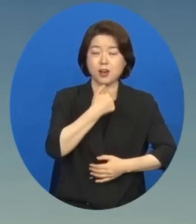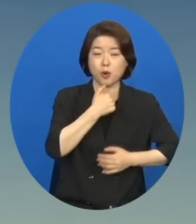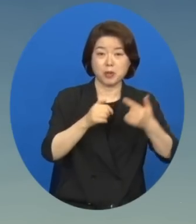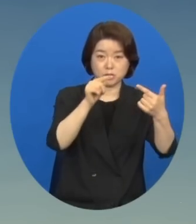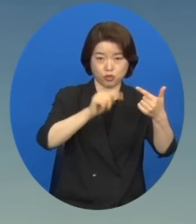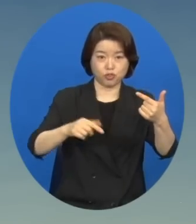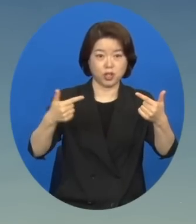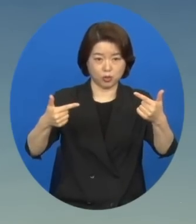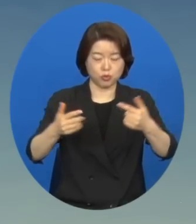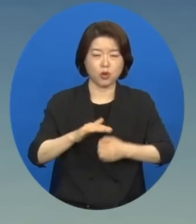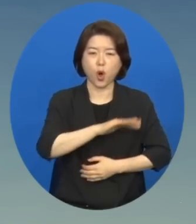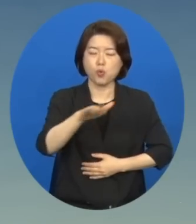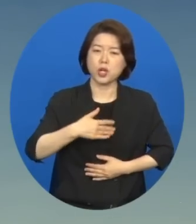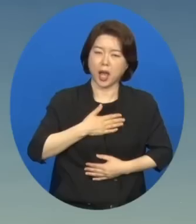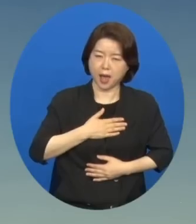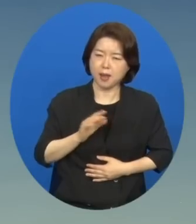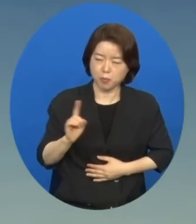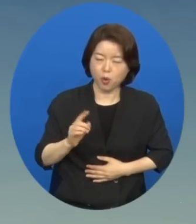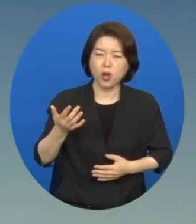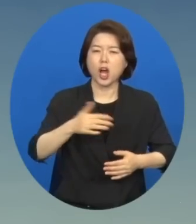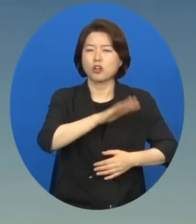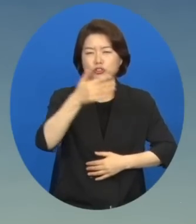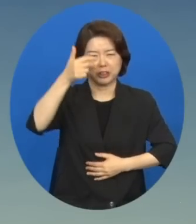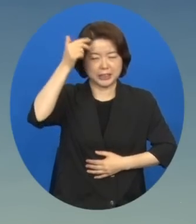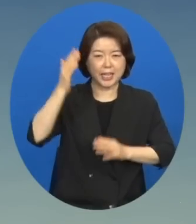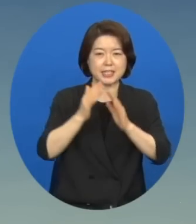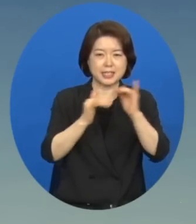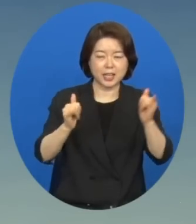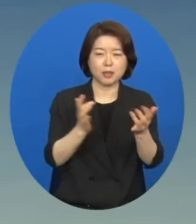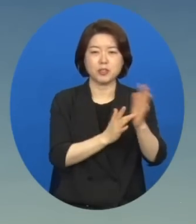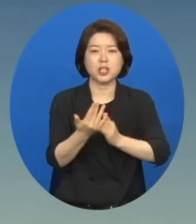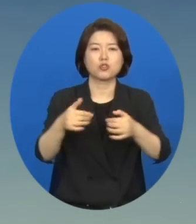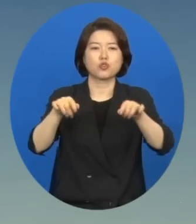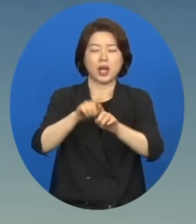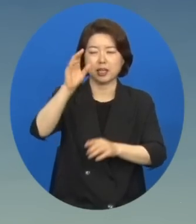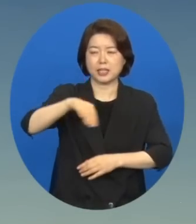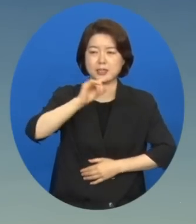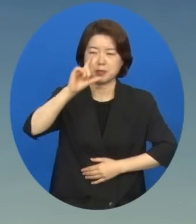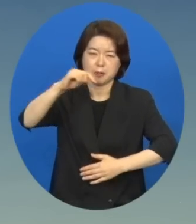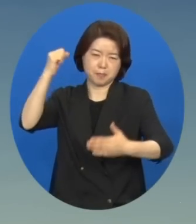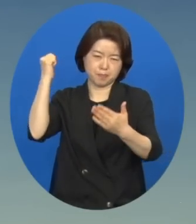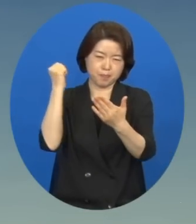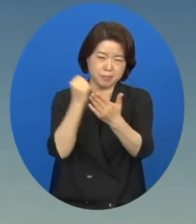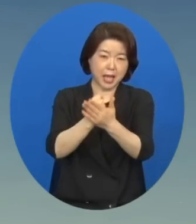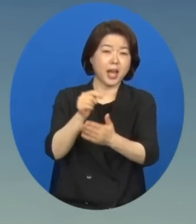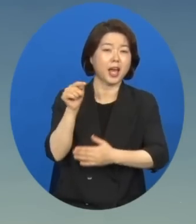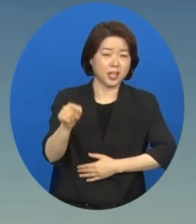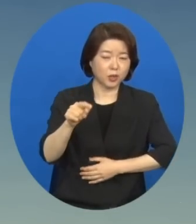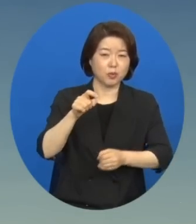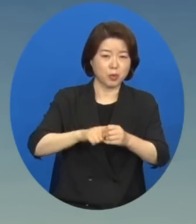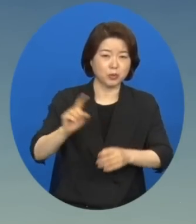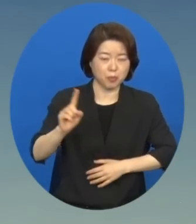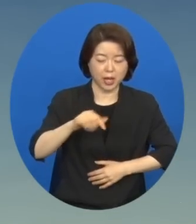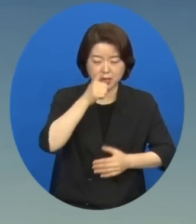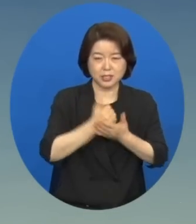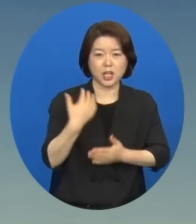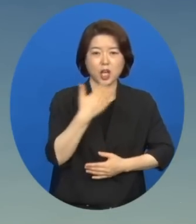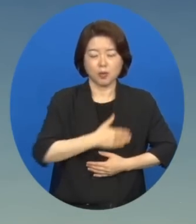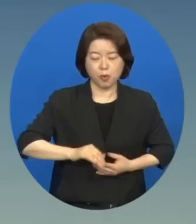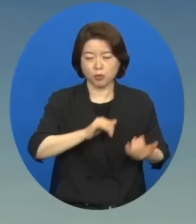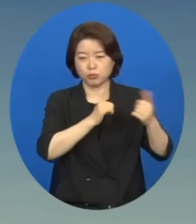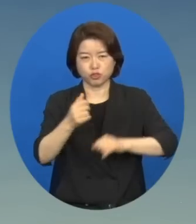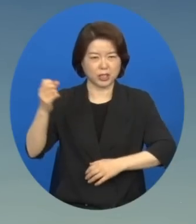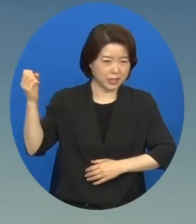6절에 우리가 알거니와 우리의 옛사람이 예수와 함께 십자가에 못 박힌 것은 죄의 몸이 죽어 다시는